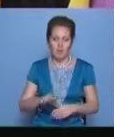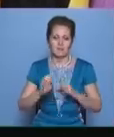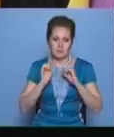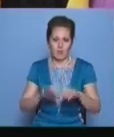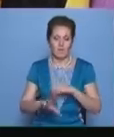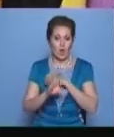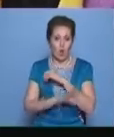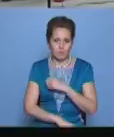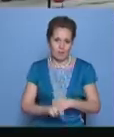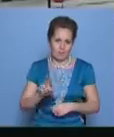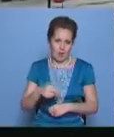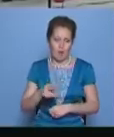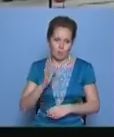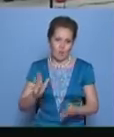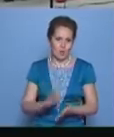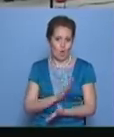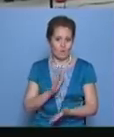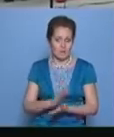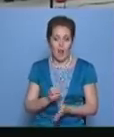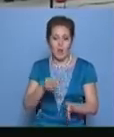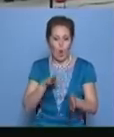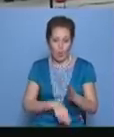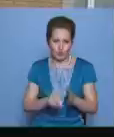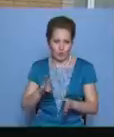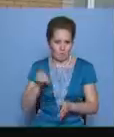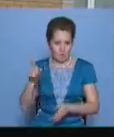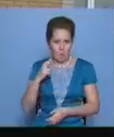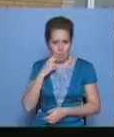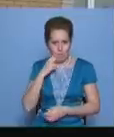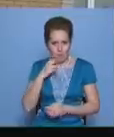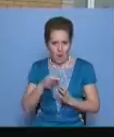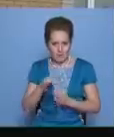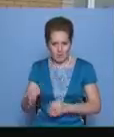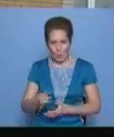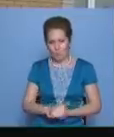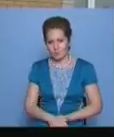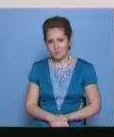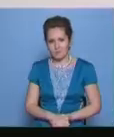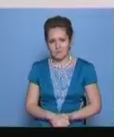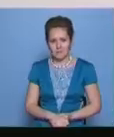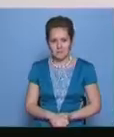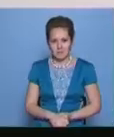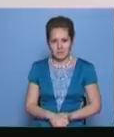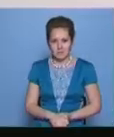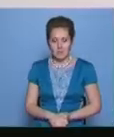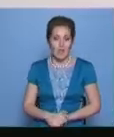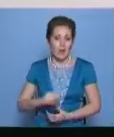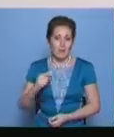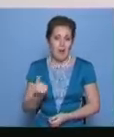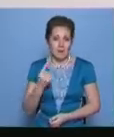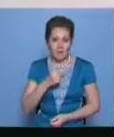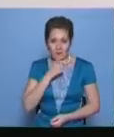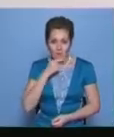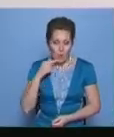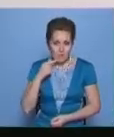отметить новоселье не хуже, чем болезинцы. Анастасия Редько, Юрий Дроздов, телеканал «Моя Удмуртия». Первая в России комната